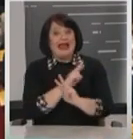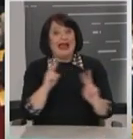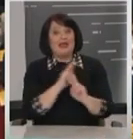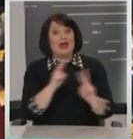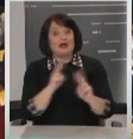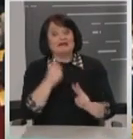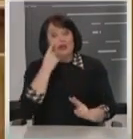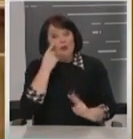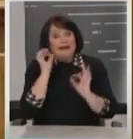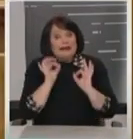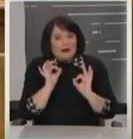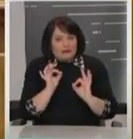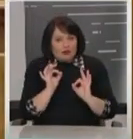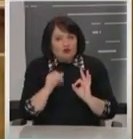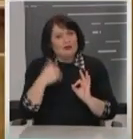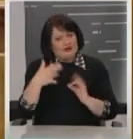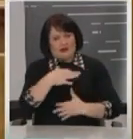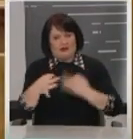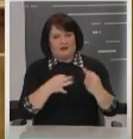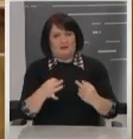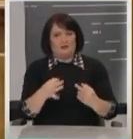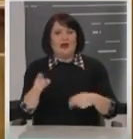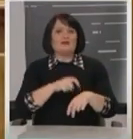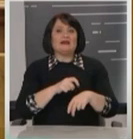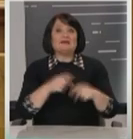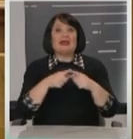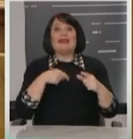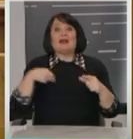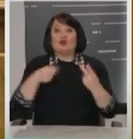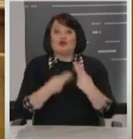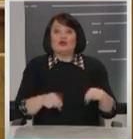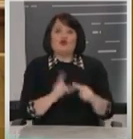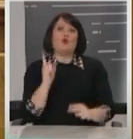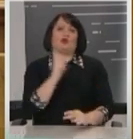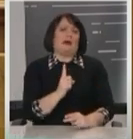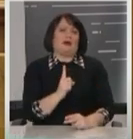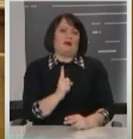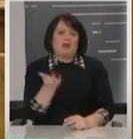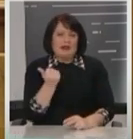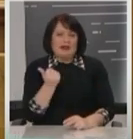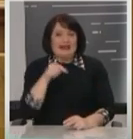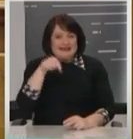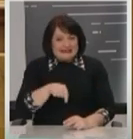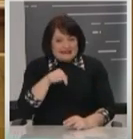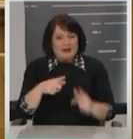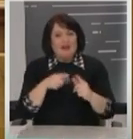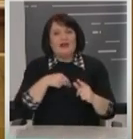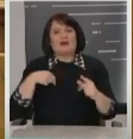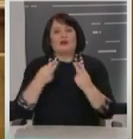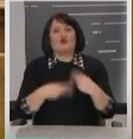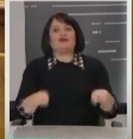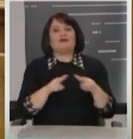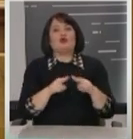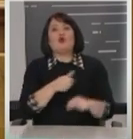του ΟΑΣΤ και αυτή τη στιγμή δεν έχει ούτε έναν στο Διοικητικό Συμβούλιο. Δεν ξέρετε ότι το σημερινό Διοικητικό Συμβούλιο παίρνει